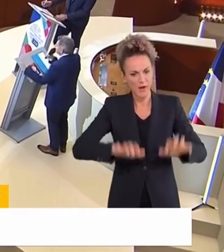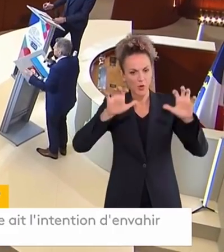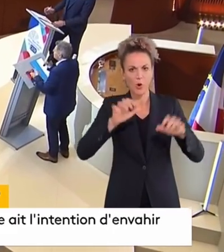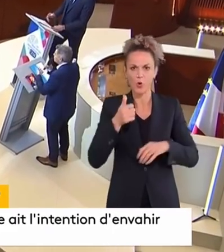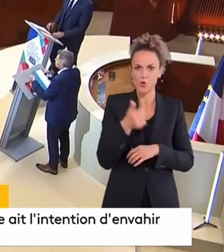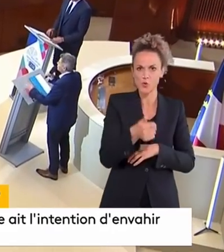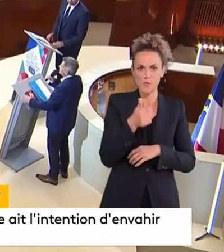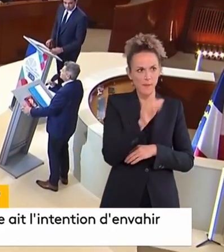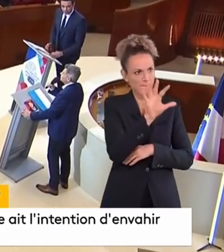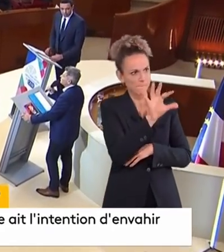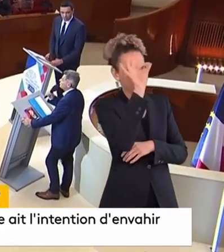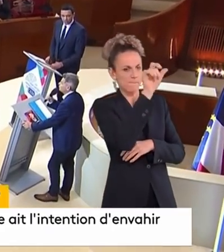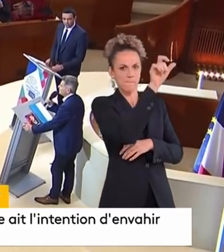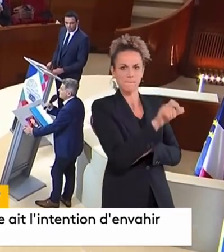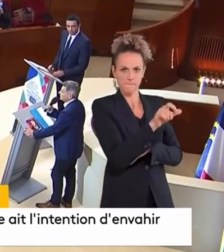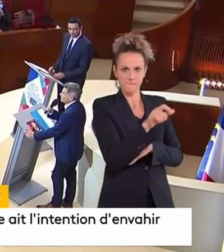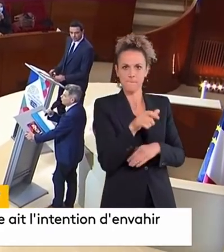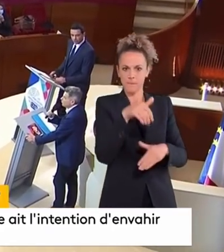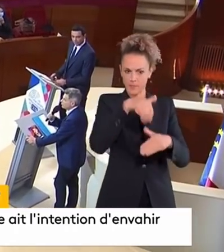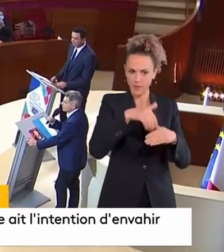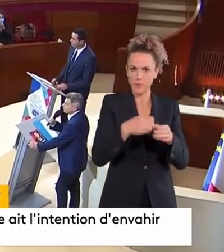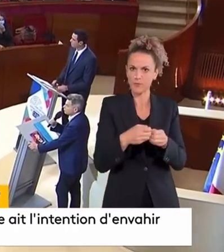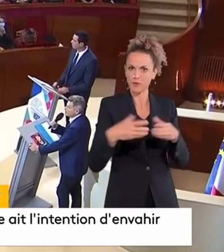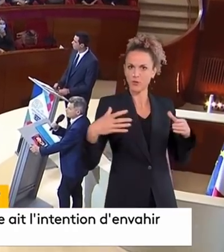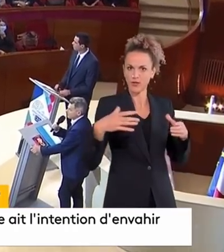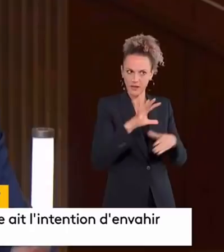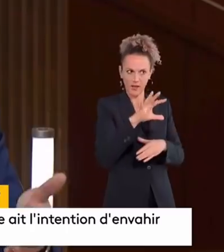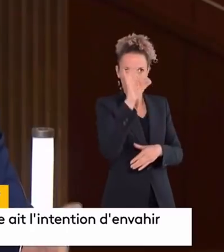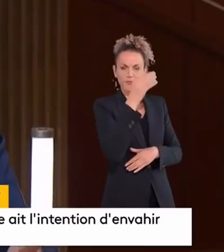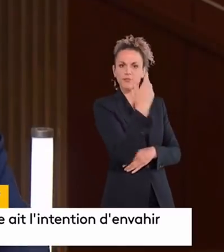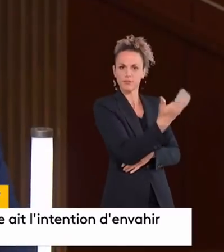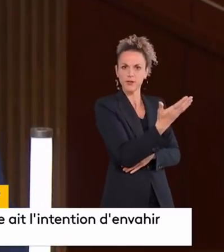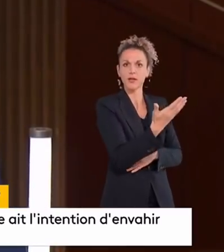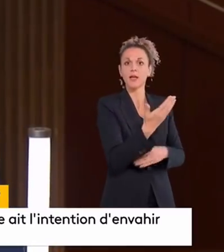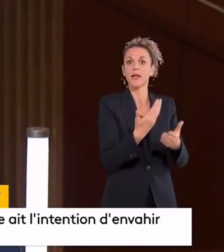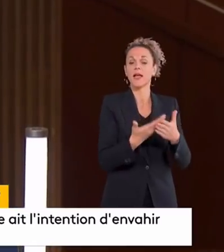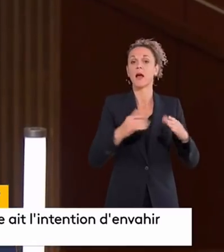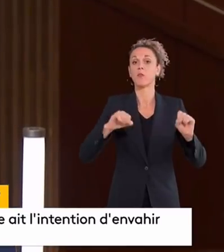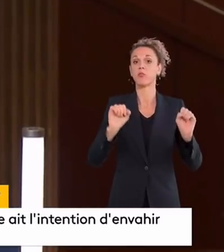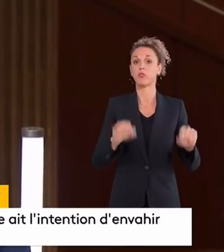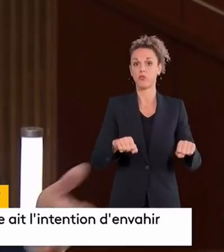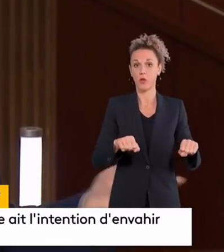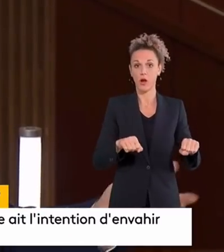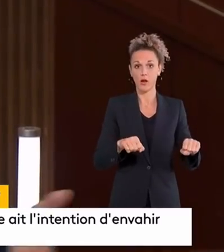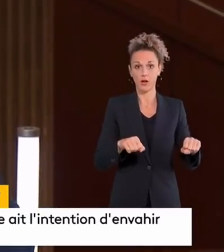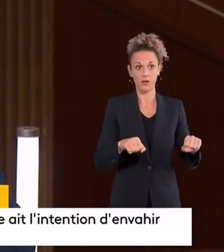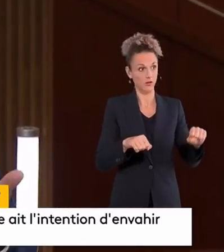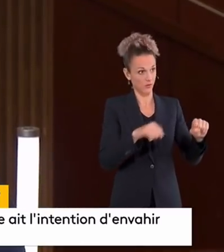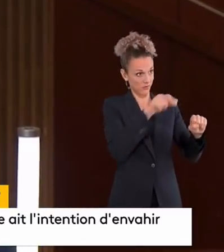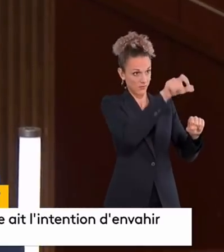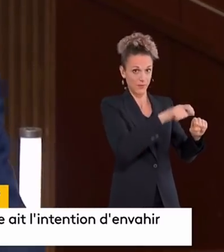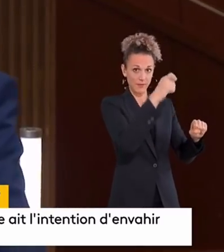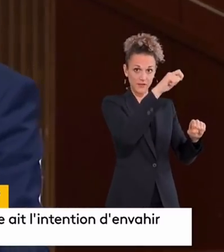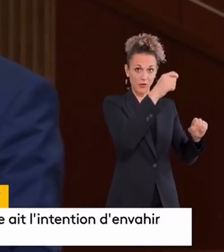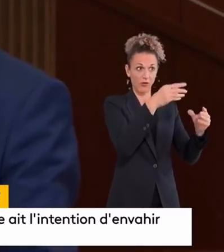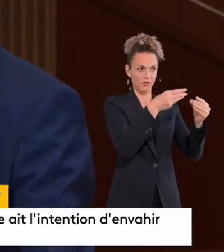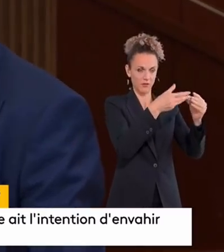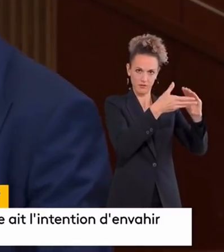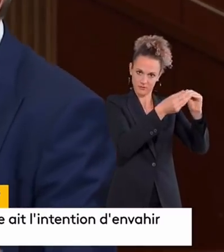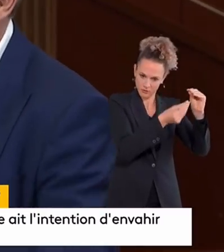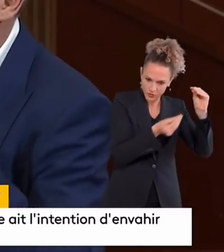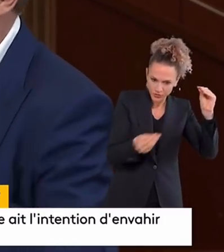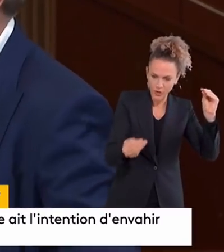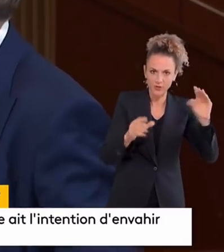parmi une majorité constituée et le pouvoir sera rendu au Parlement, comme d'ailleurs c'est le cas dans beaucoup